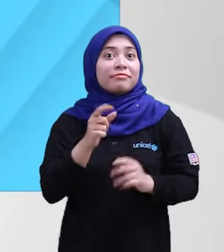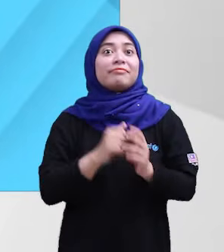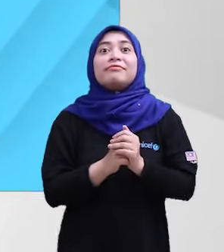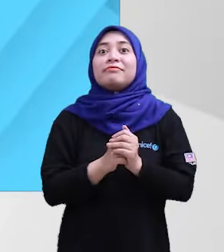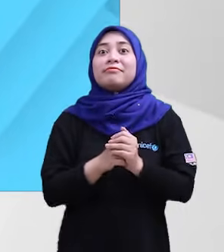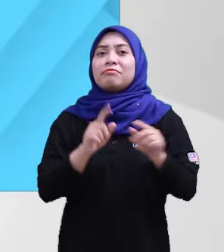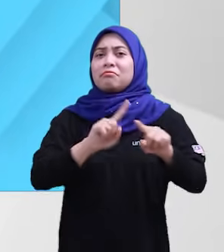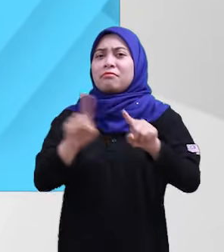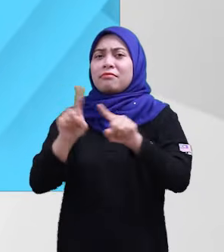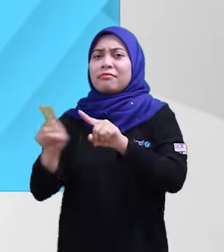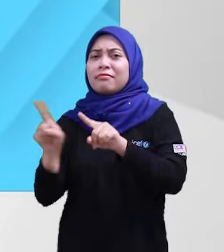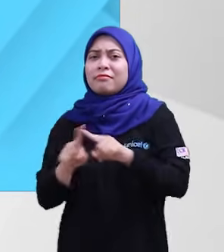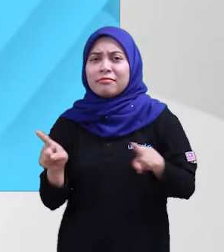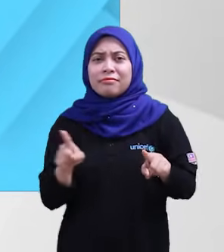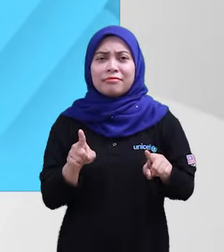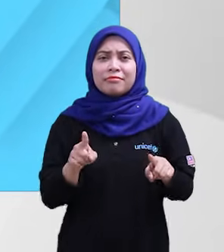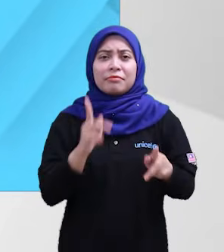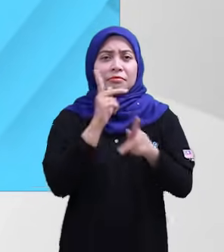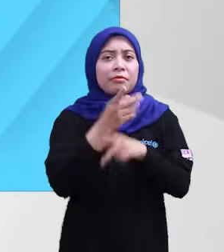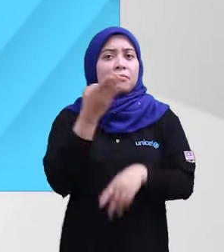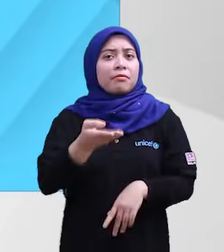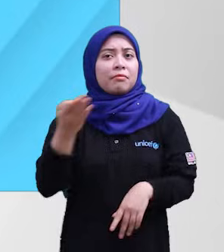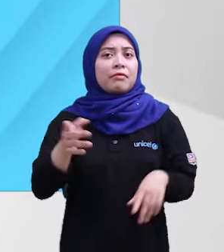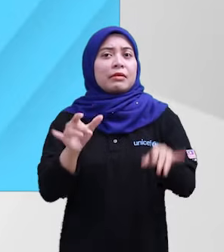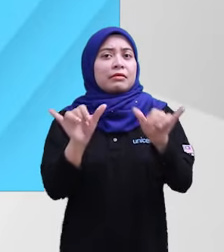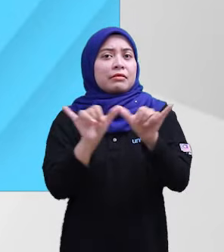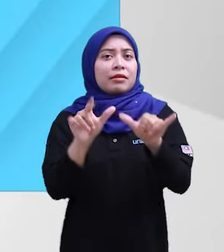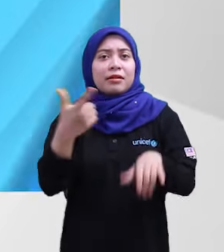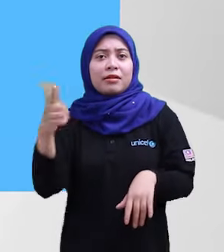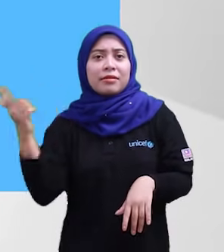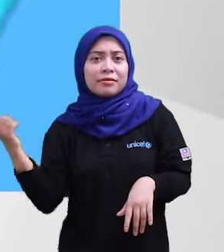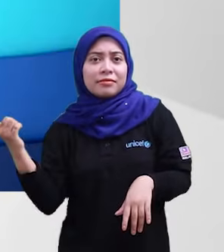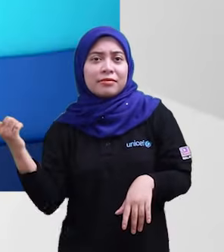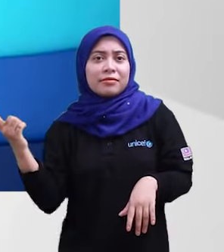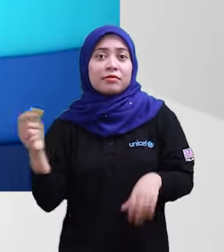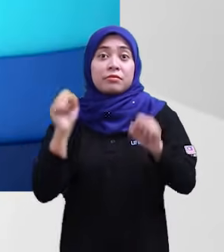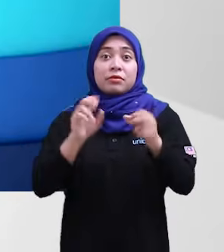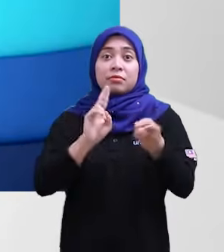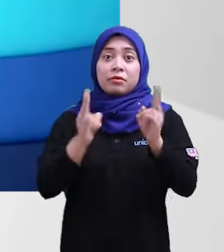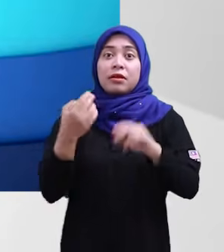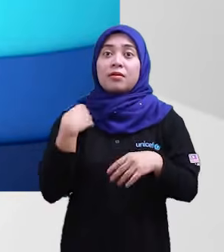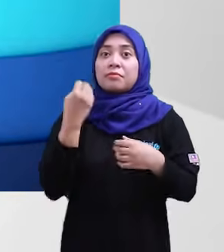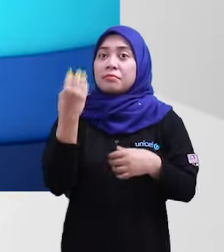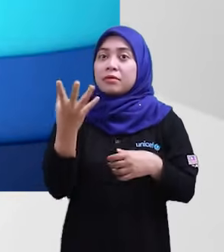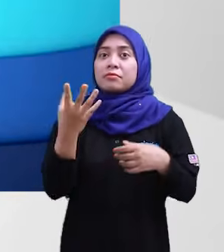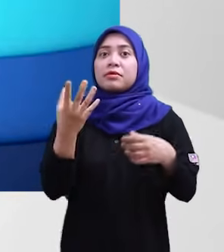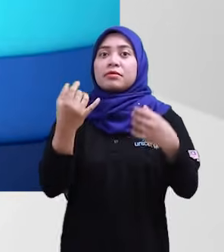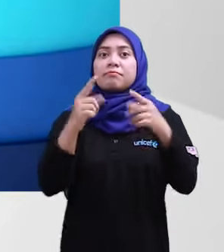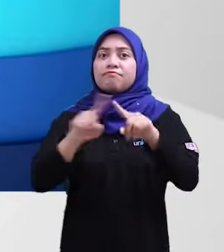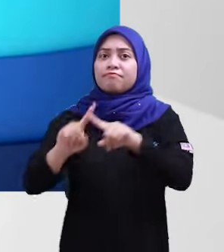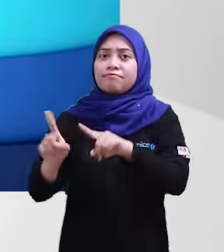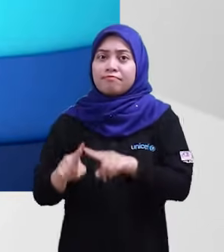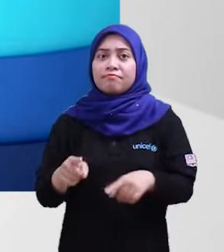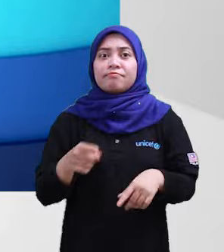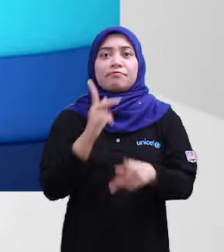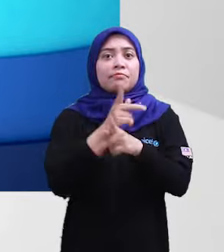yang mempunyai pelbagai jenis untuk menyimpan barang-barang yang berlainan saiz, pemboleh ubah juga ada beberapa jenis